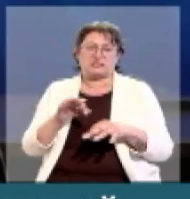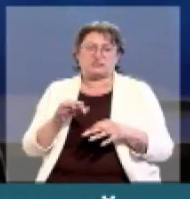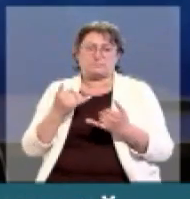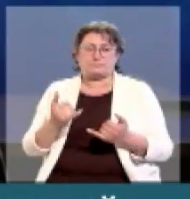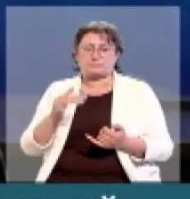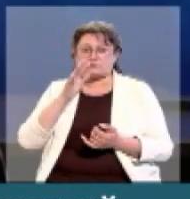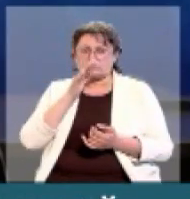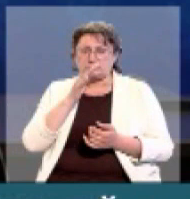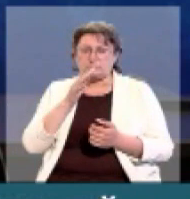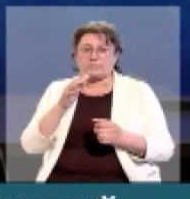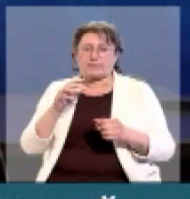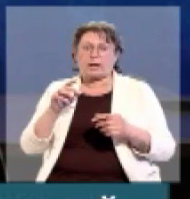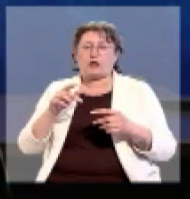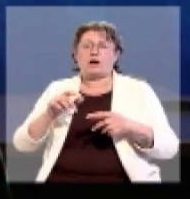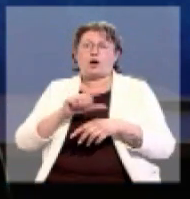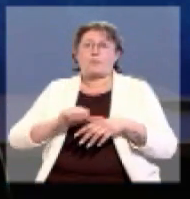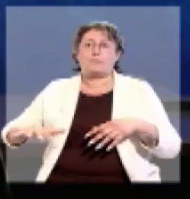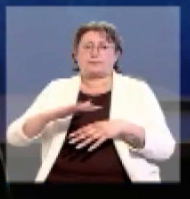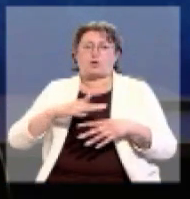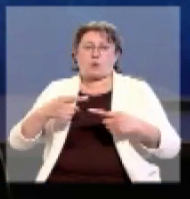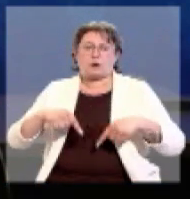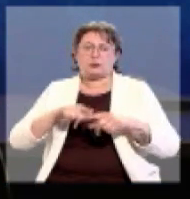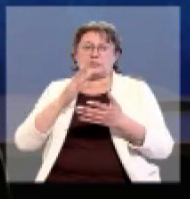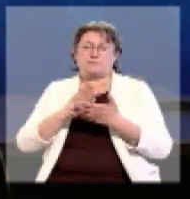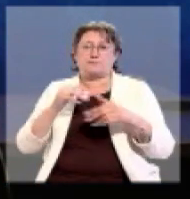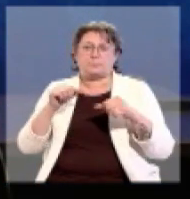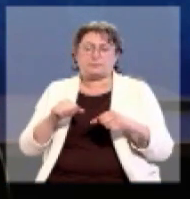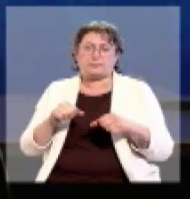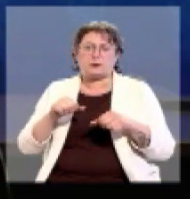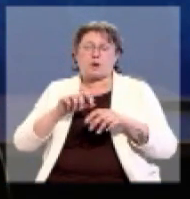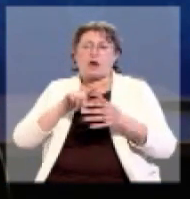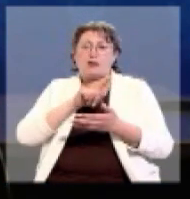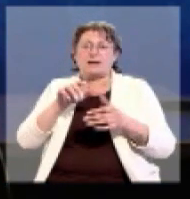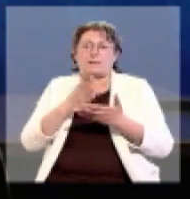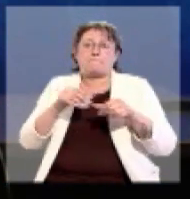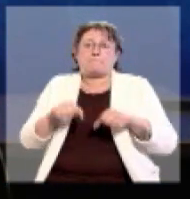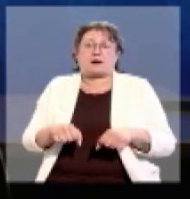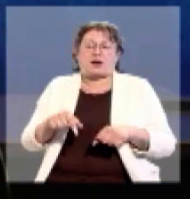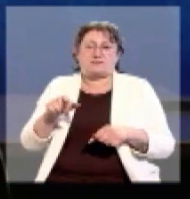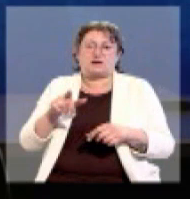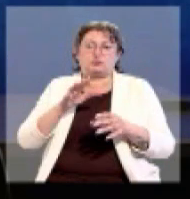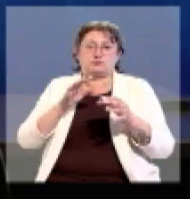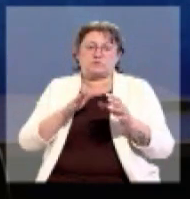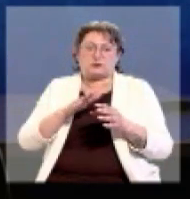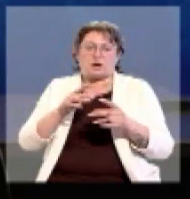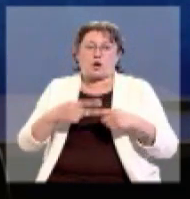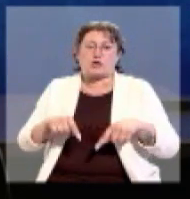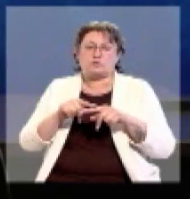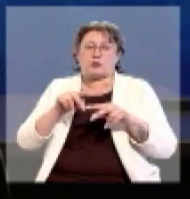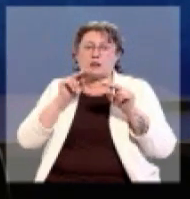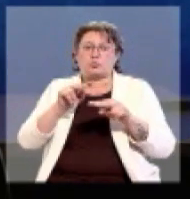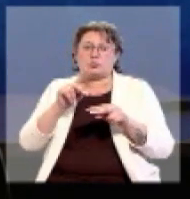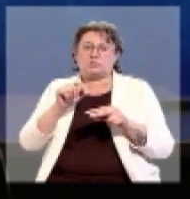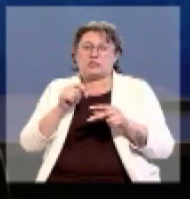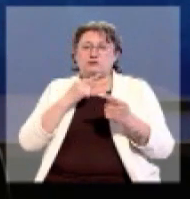момент компетенция территориального органа, уполномоченного контроля по задействованию частных судебных исполнителей, организует контроль